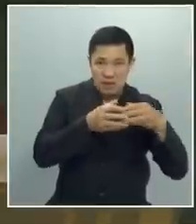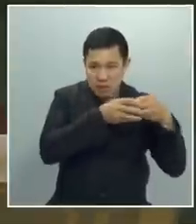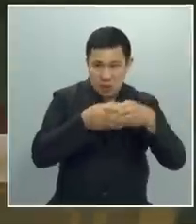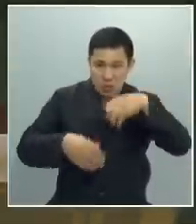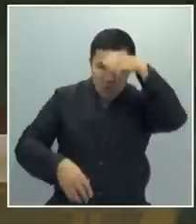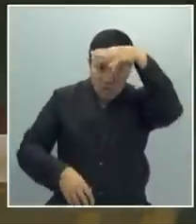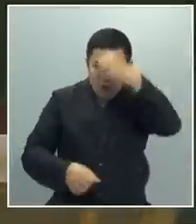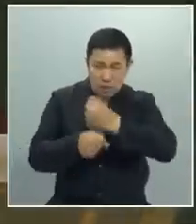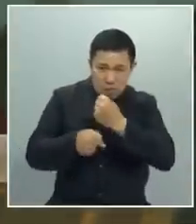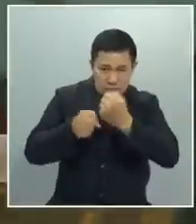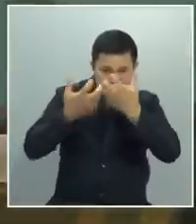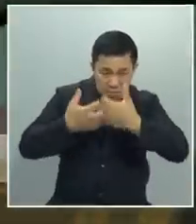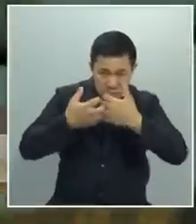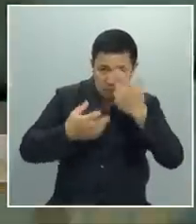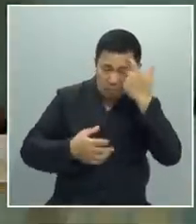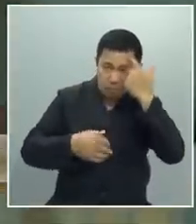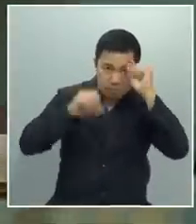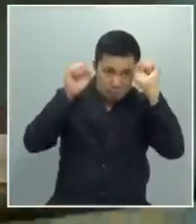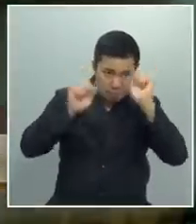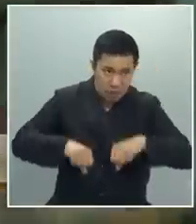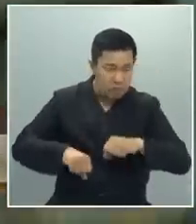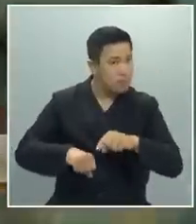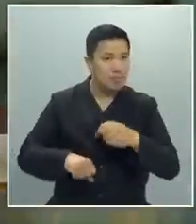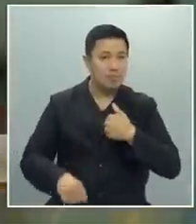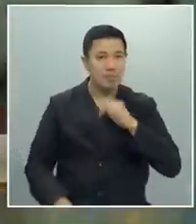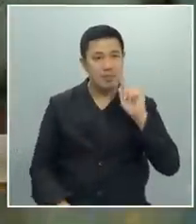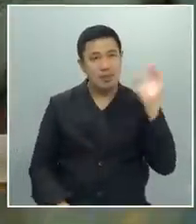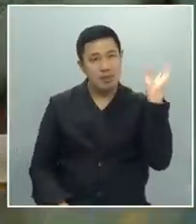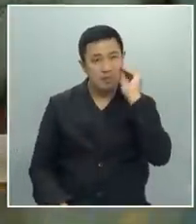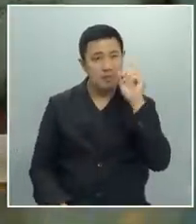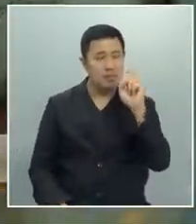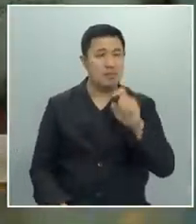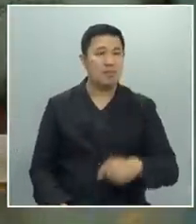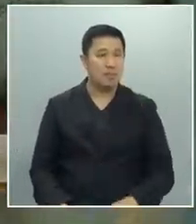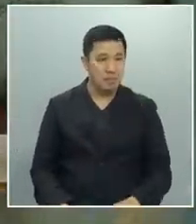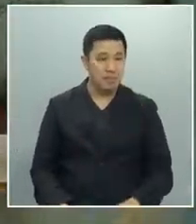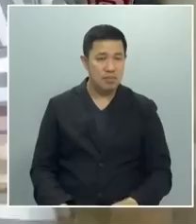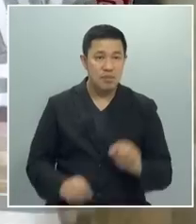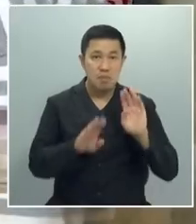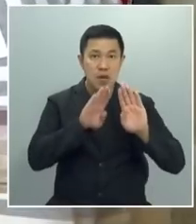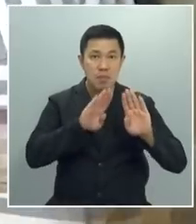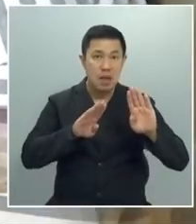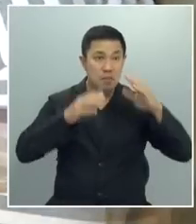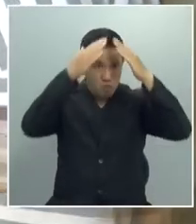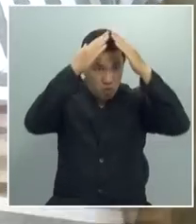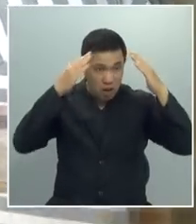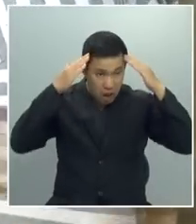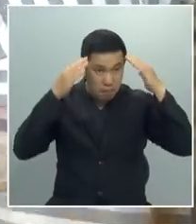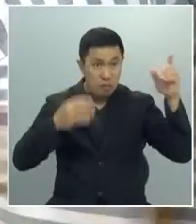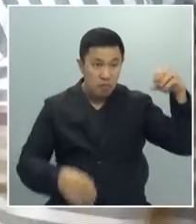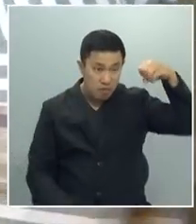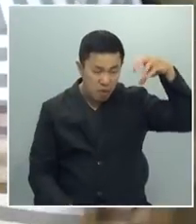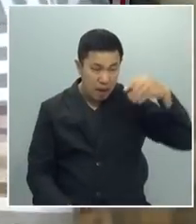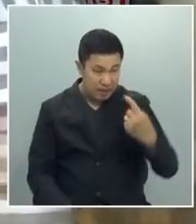ไฟฟ้าเป็นหลักในการผลิตคงตัดสินใจได้เลยแหละหลังจากได้ยินข่าวนี้โดยเฉพาะเมื่อเปรียบเทียบกับเวียดนามซึ่งค่าไฟของเวียดนามเนี่ย 2บาท